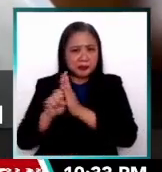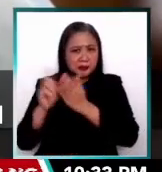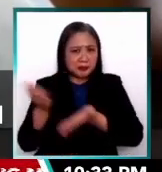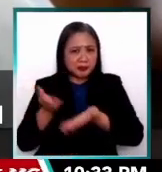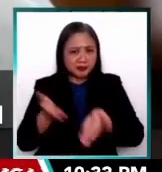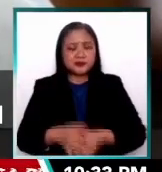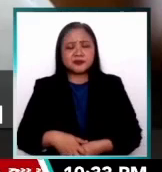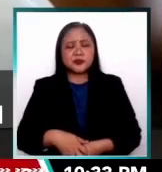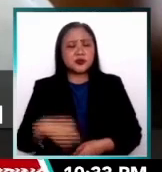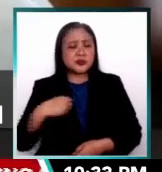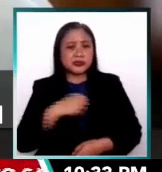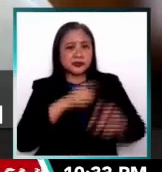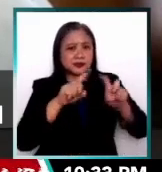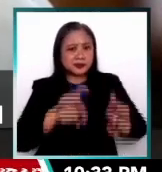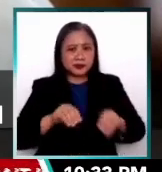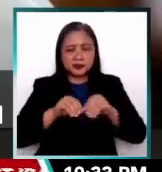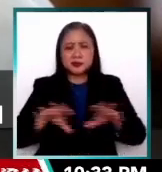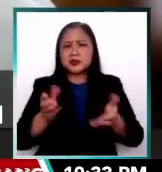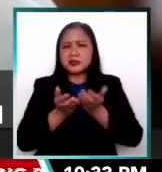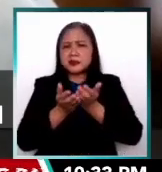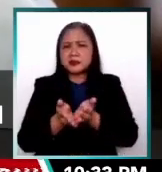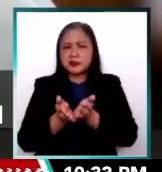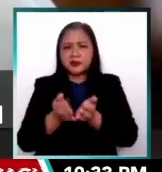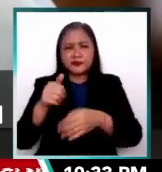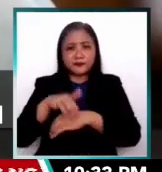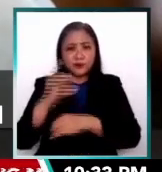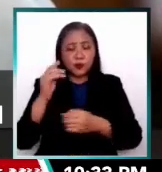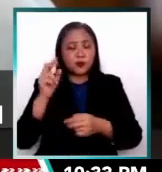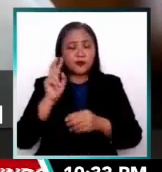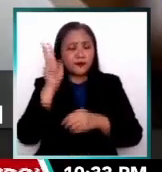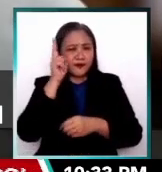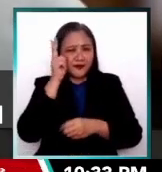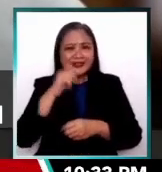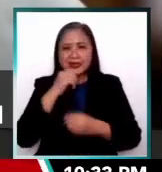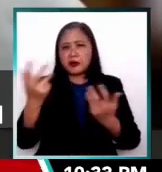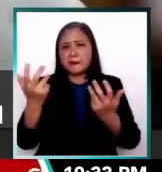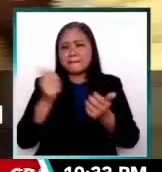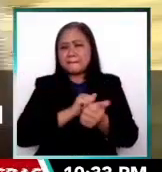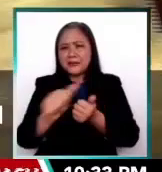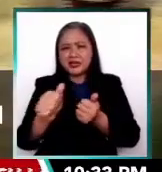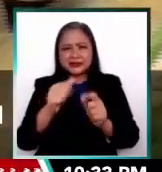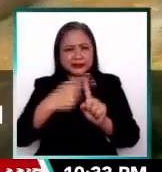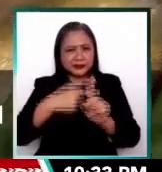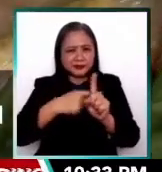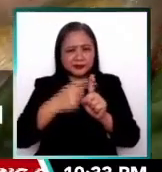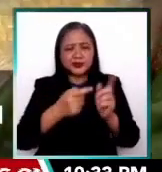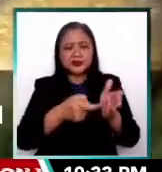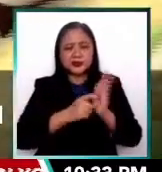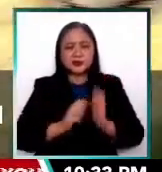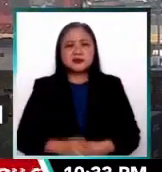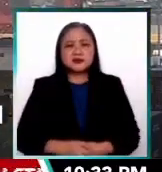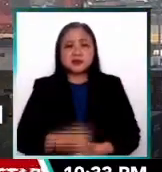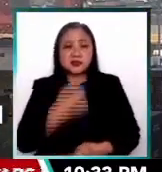ang pagpaparelease niya ng shipment ng gulay na hindi pumasa sa temperature requirement. Paliwanag ni Colaste, nagpasa ng mga dokumento ang